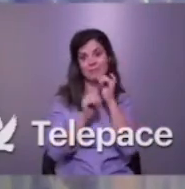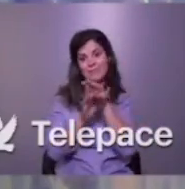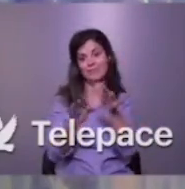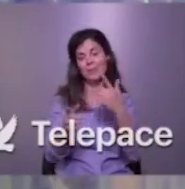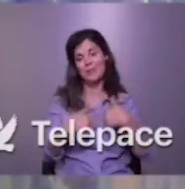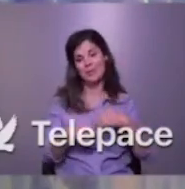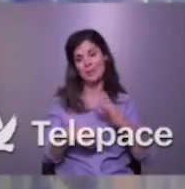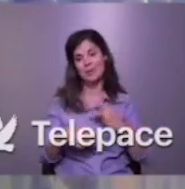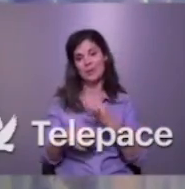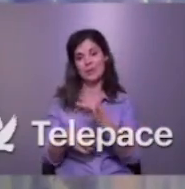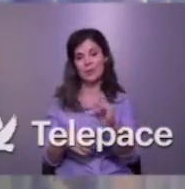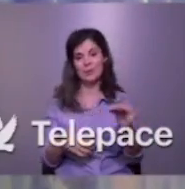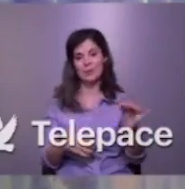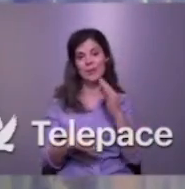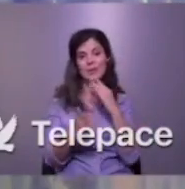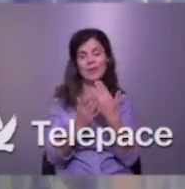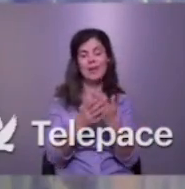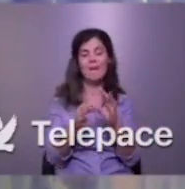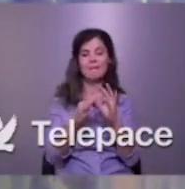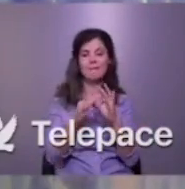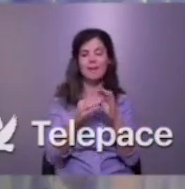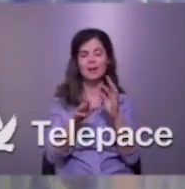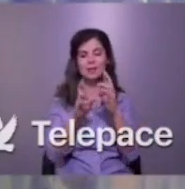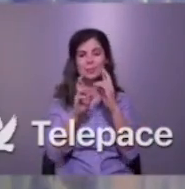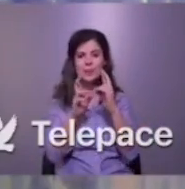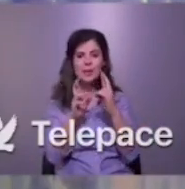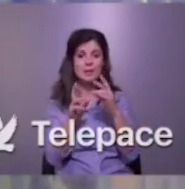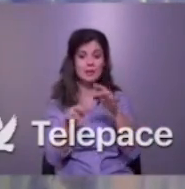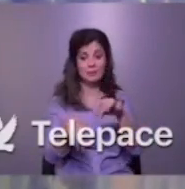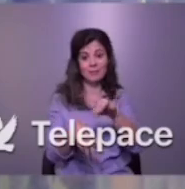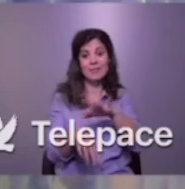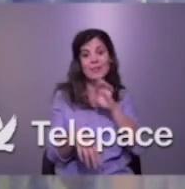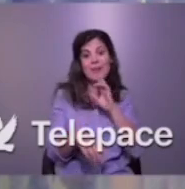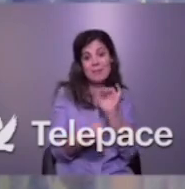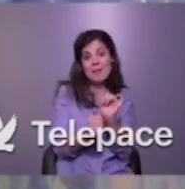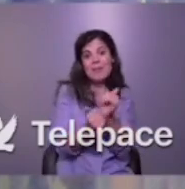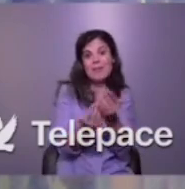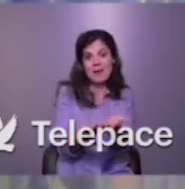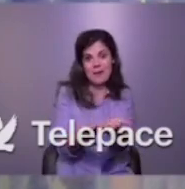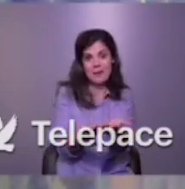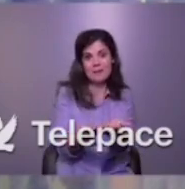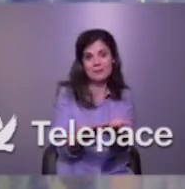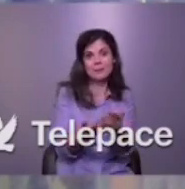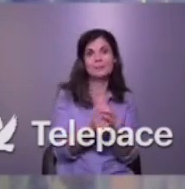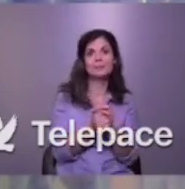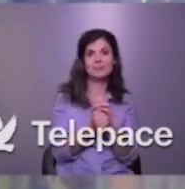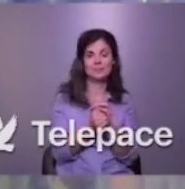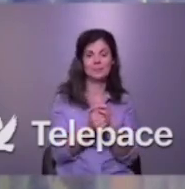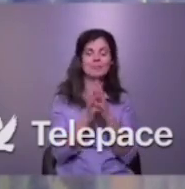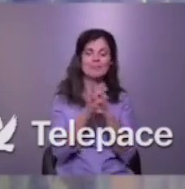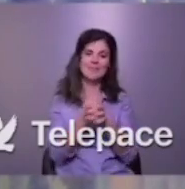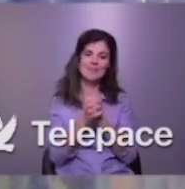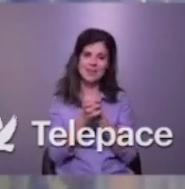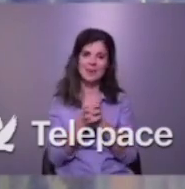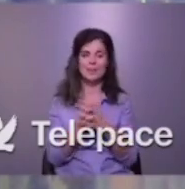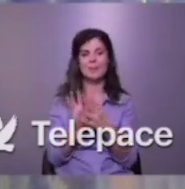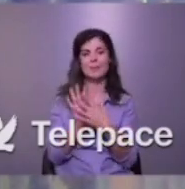alla conversione e alla preghiera che la Madonna qui rivolge ai cuori di tutti.